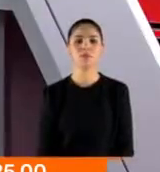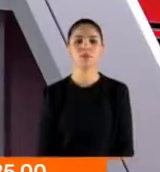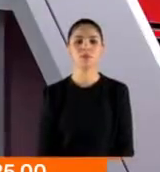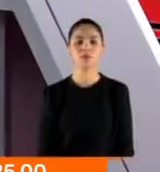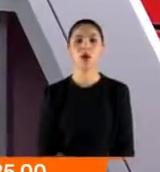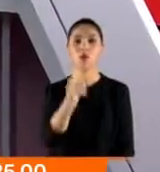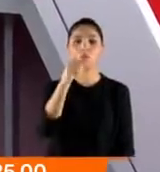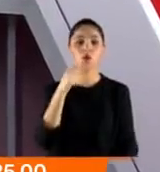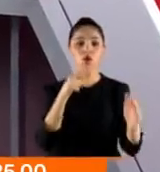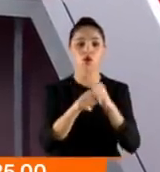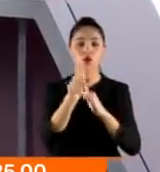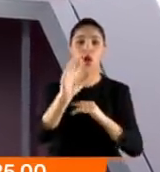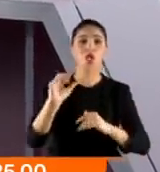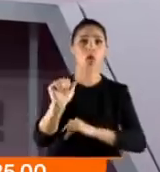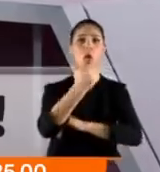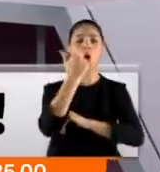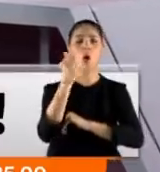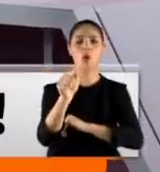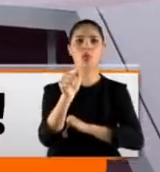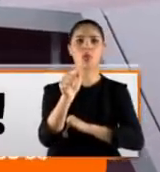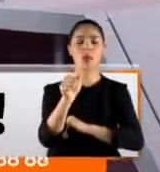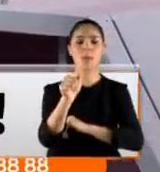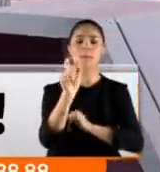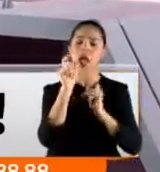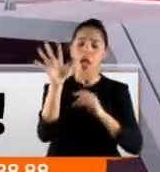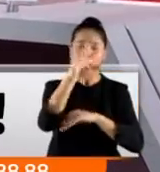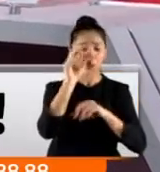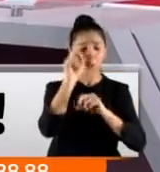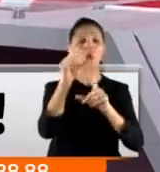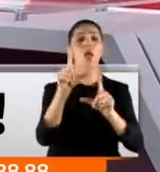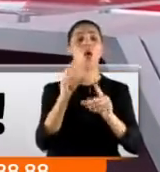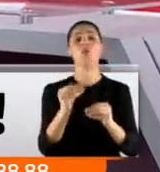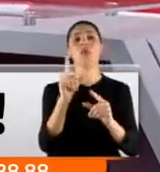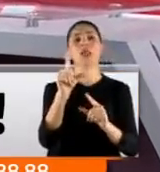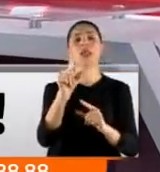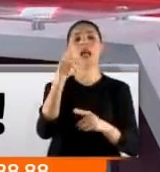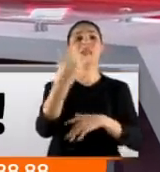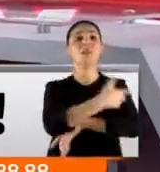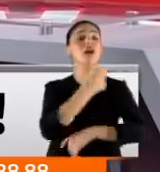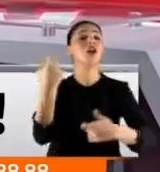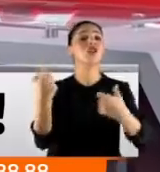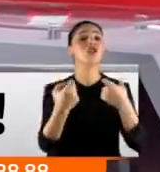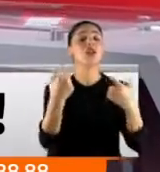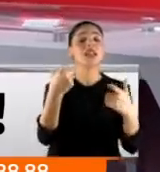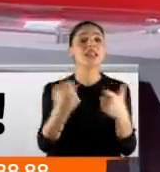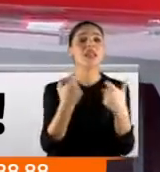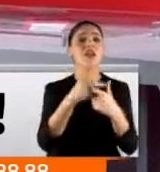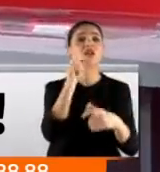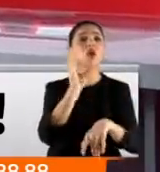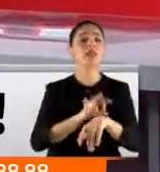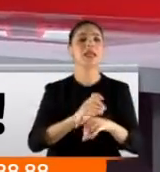Evet, bu şikayet mekanizması önemli. Mutlaka kullanmamız gerekiyor. Uyanık olmamız gerekiyor bu duruma. Aşı savaşlarında bir son dakika gelişmesi